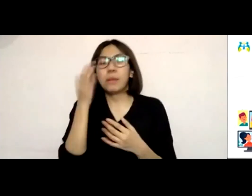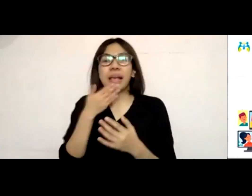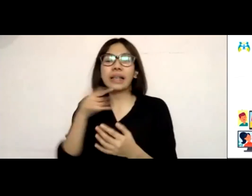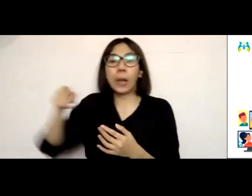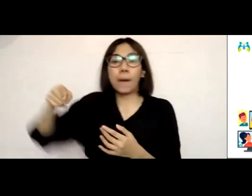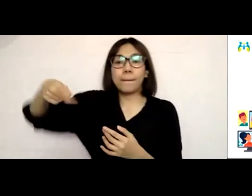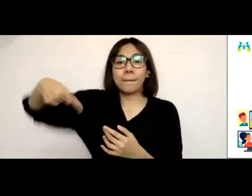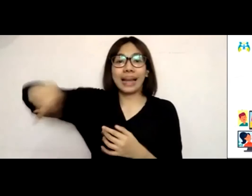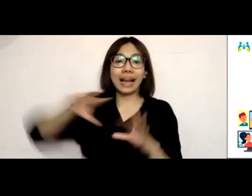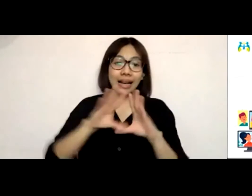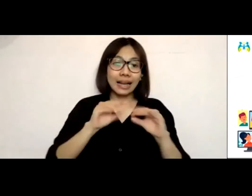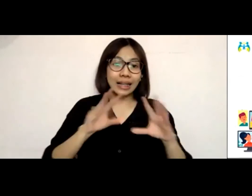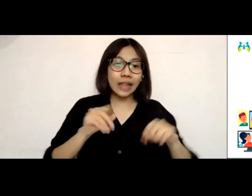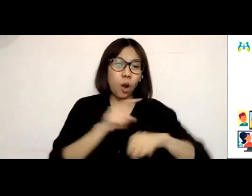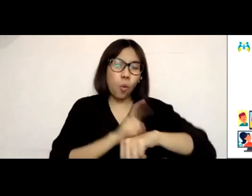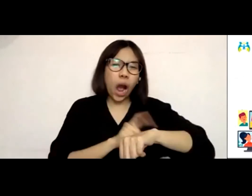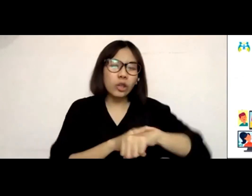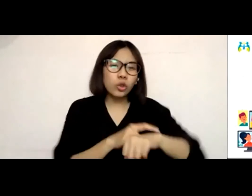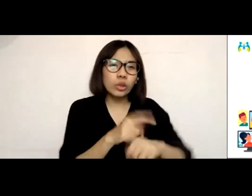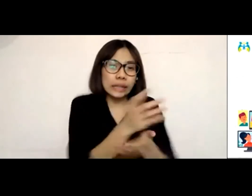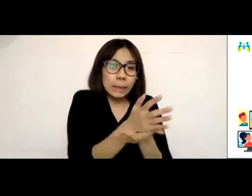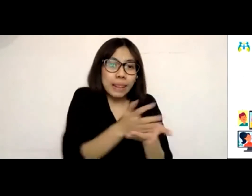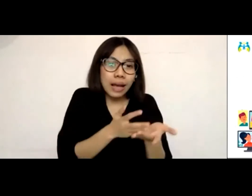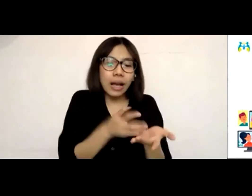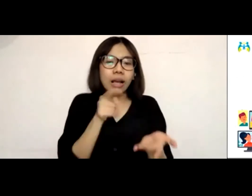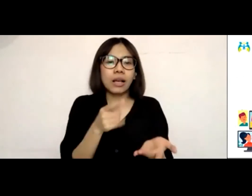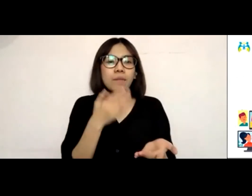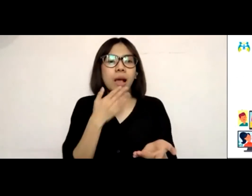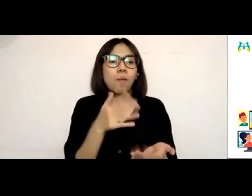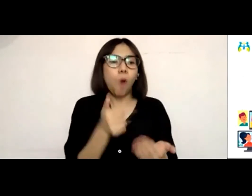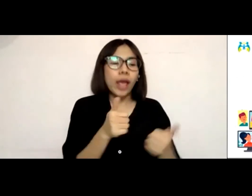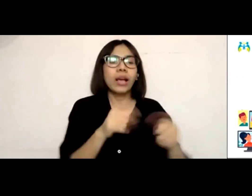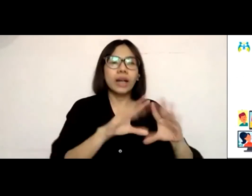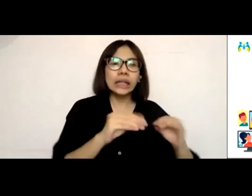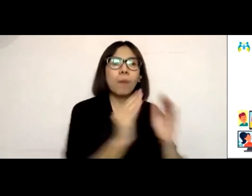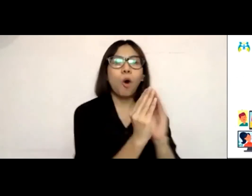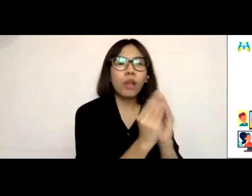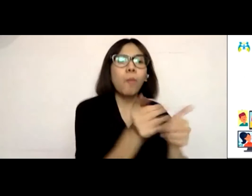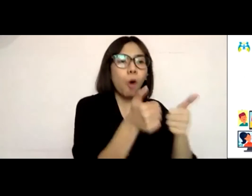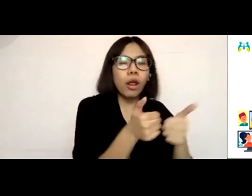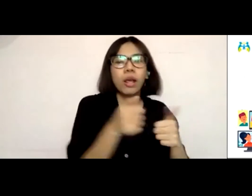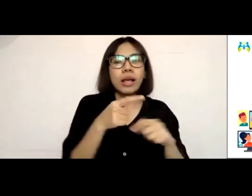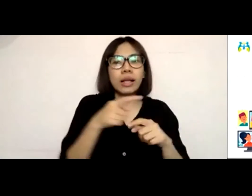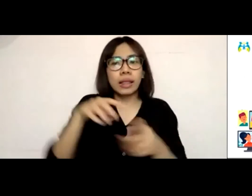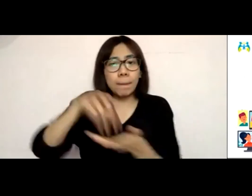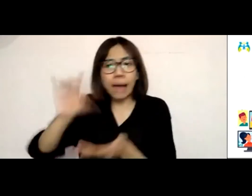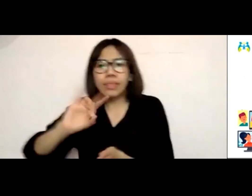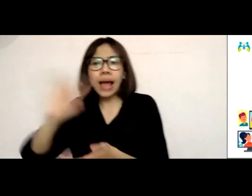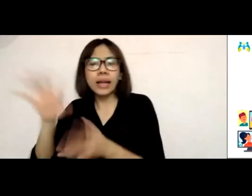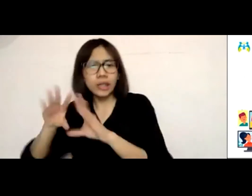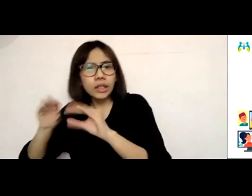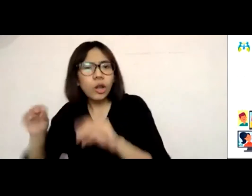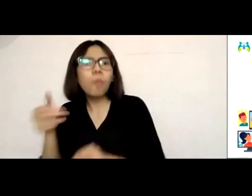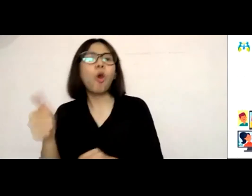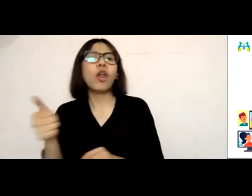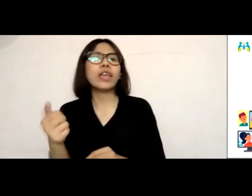mereka punya pekerjaan juga di perusahaan-perusahaan lain, seperti itu. Kemudian ada lagi yang sifatnya freelance. Kalau freelance ini bahkan